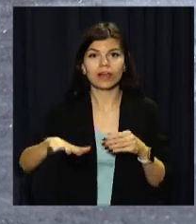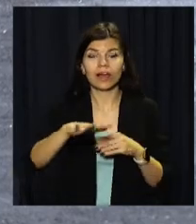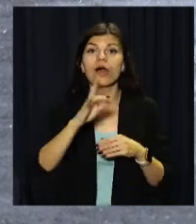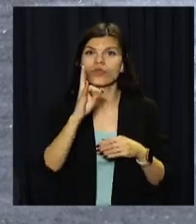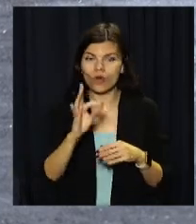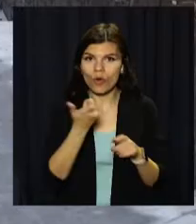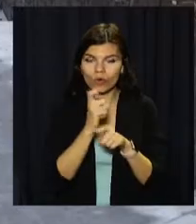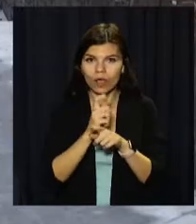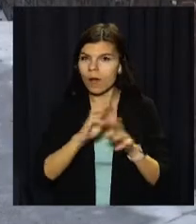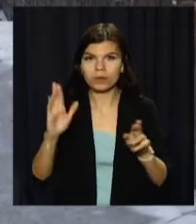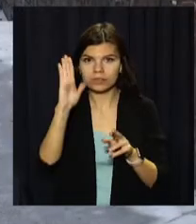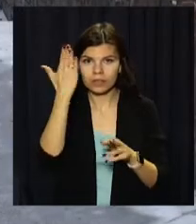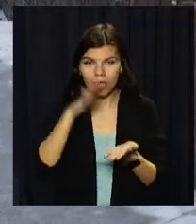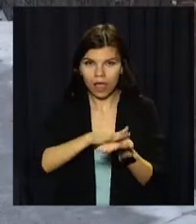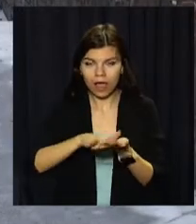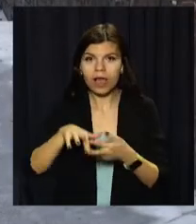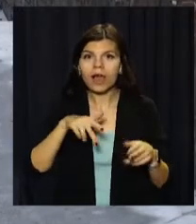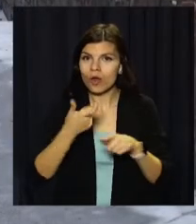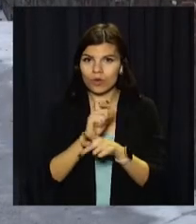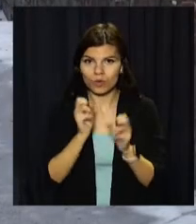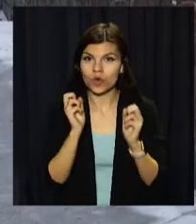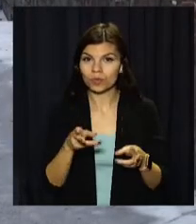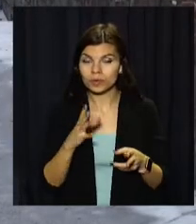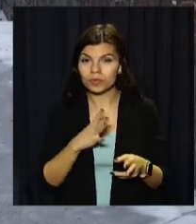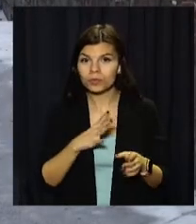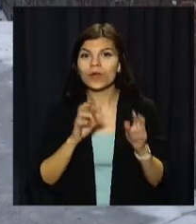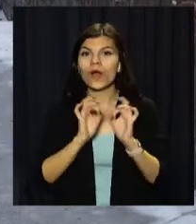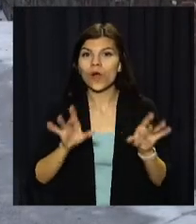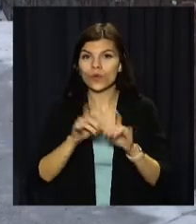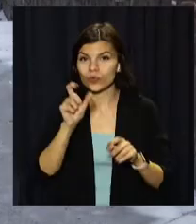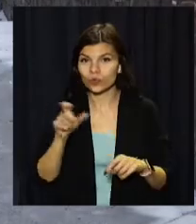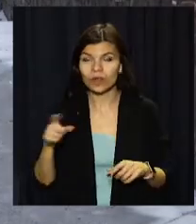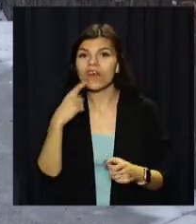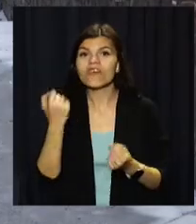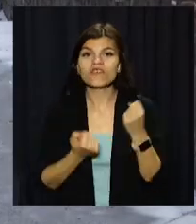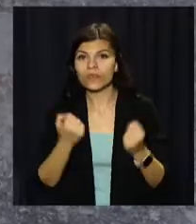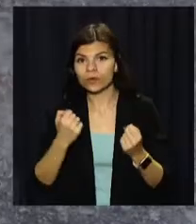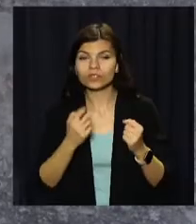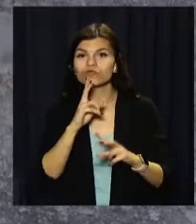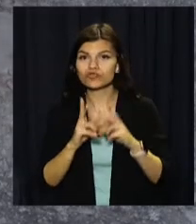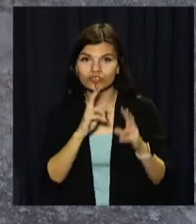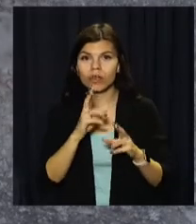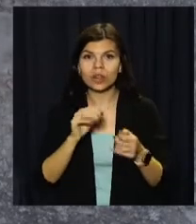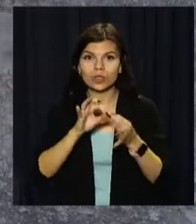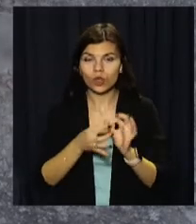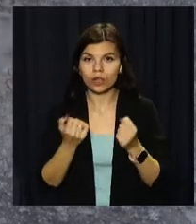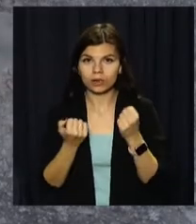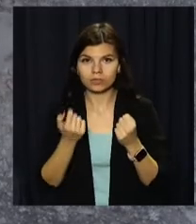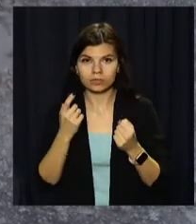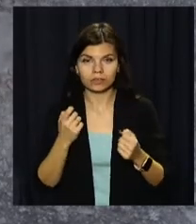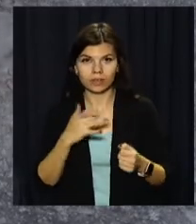дзеркало. Пересуватися Дніпром було просто небезпечно, розповідали дніпряни. Водії зі свого боку скаржилися на ускладнення руху.